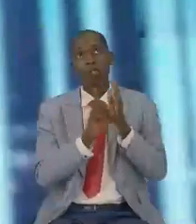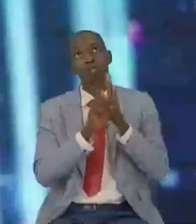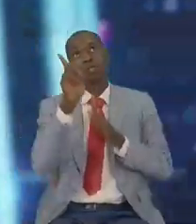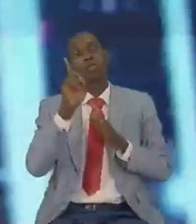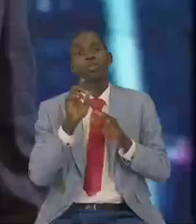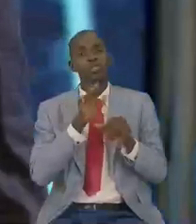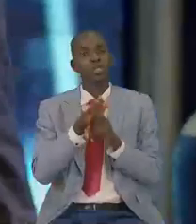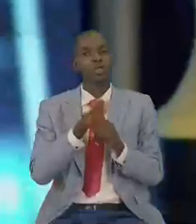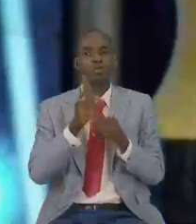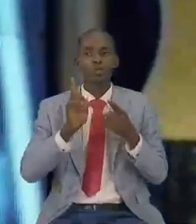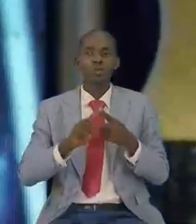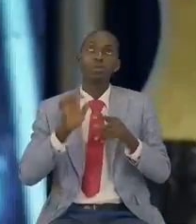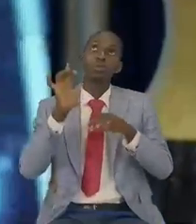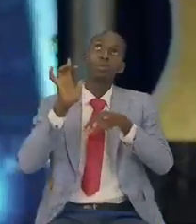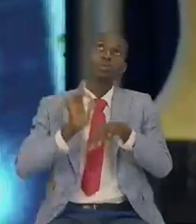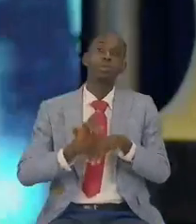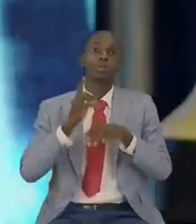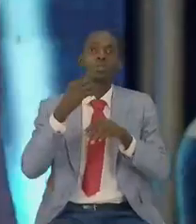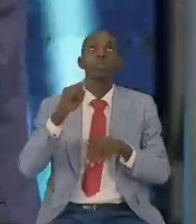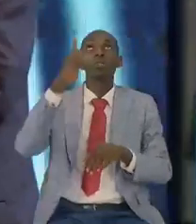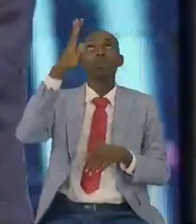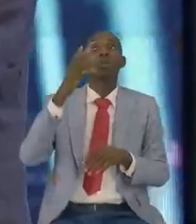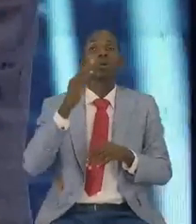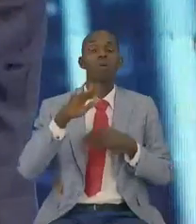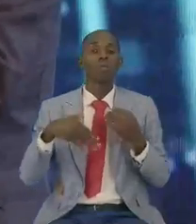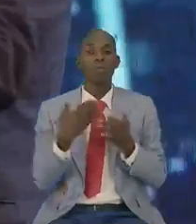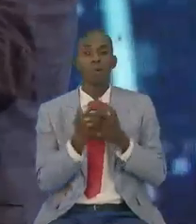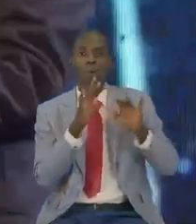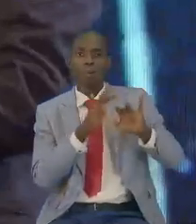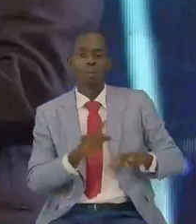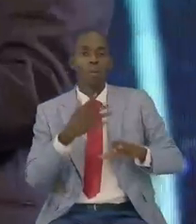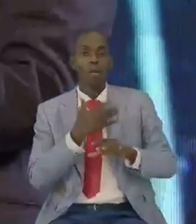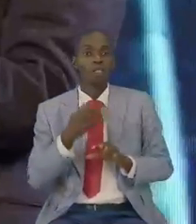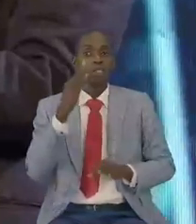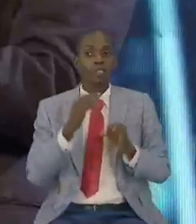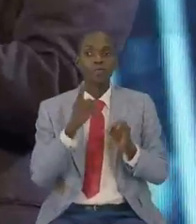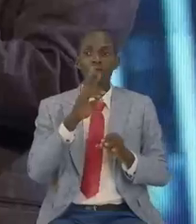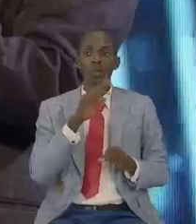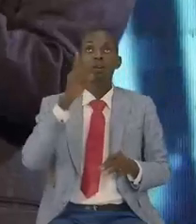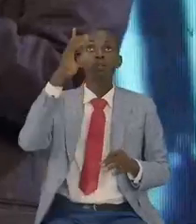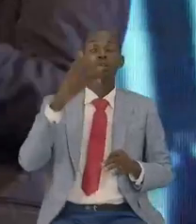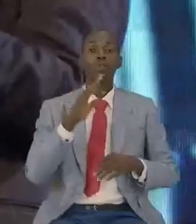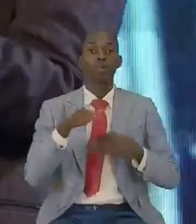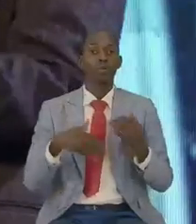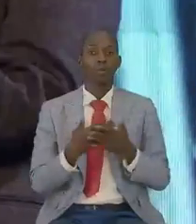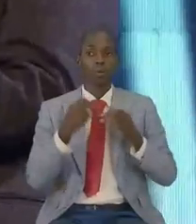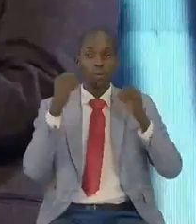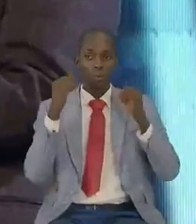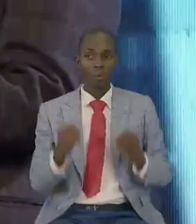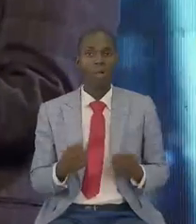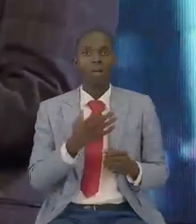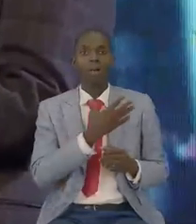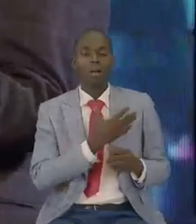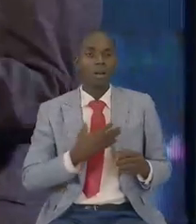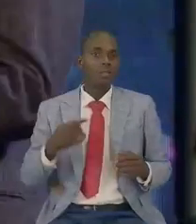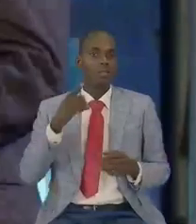pour atteindre le Dieu de toute miséricorde et atteindre le Dieu de toute puissance. Celui qui